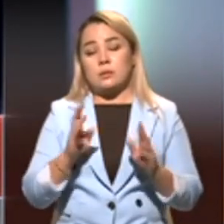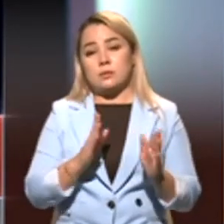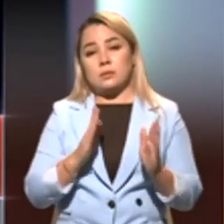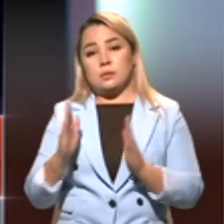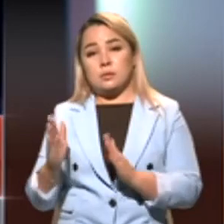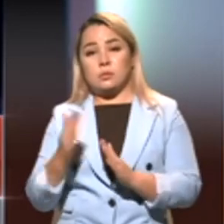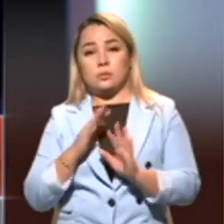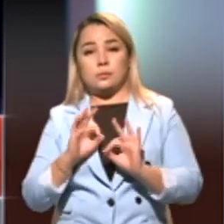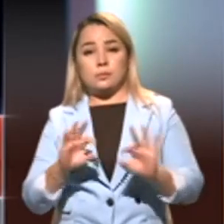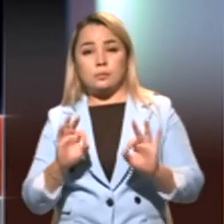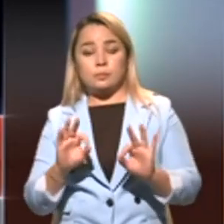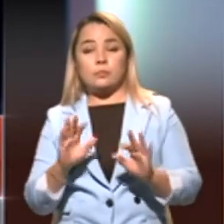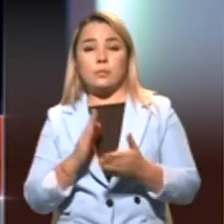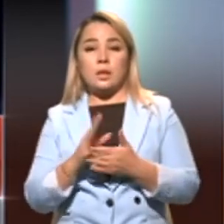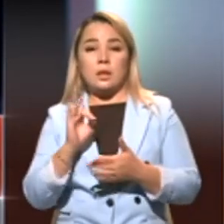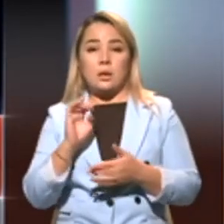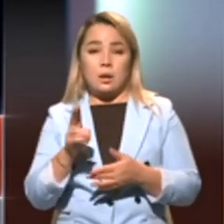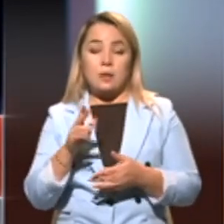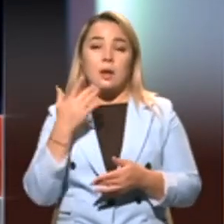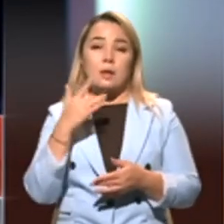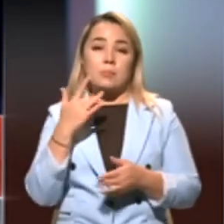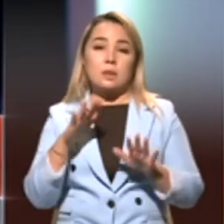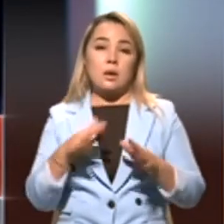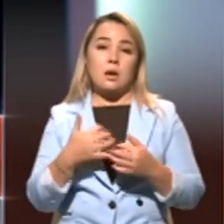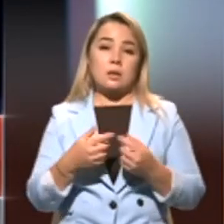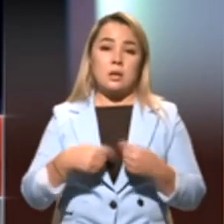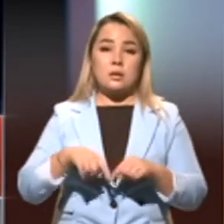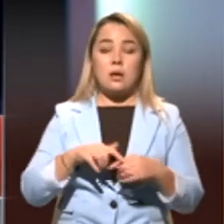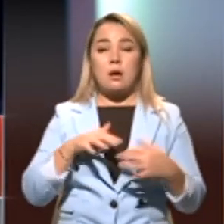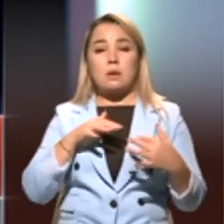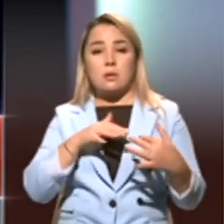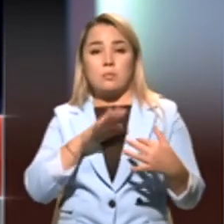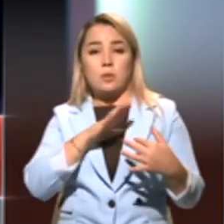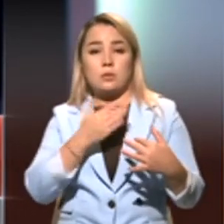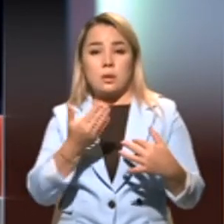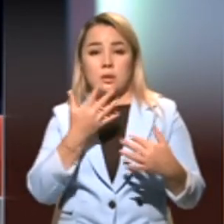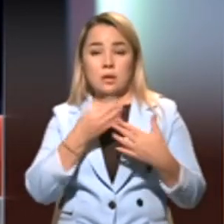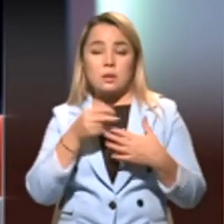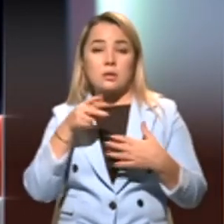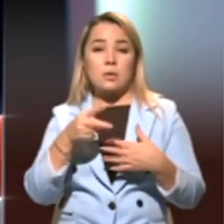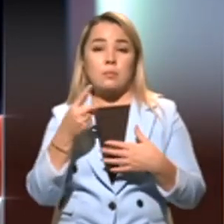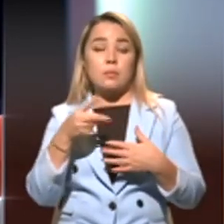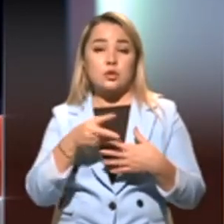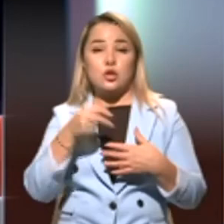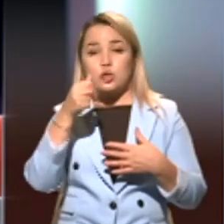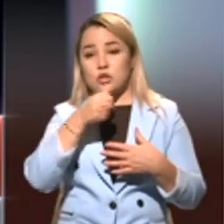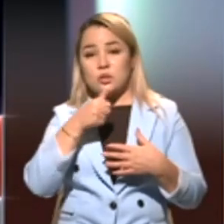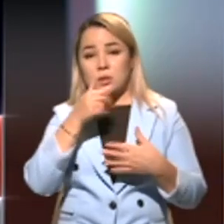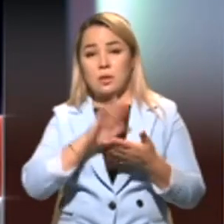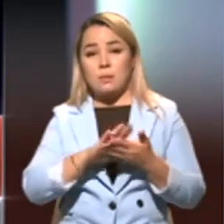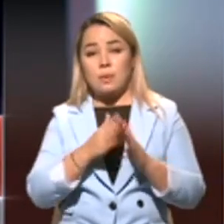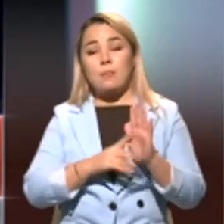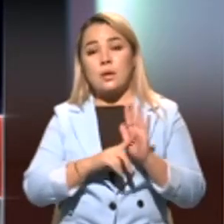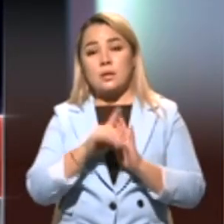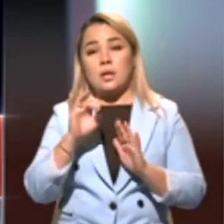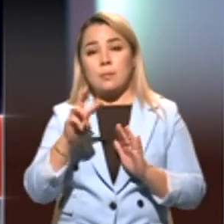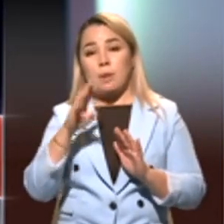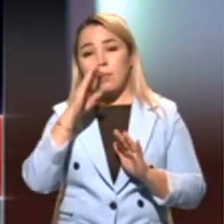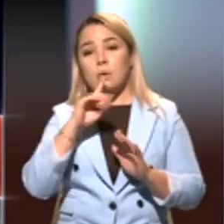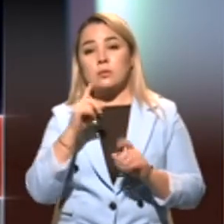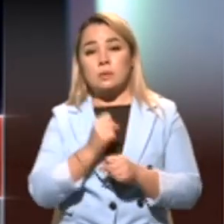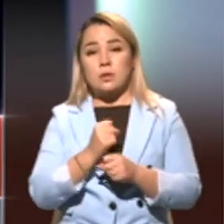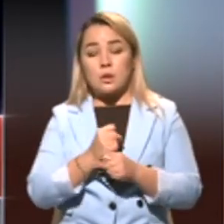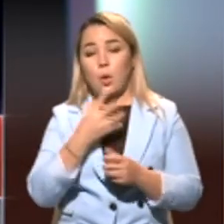шығайын, Ирак пен Американың арасында қақтығыс болған кезде 2000 жылдың басында бұрынғы Рим папасы не